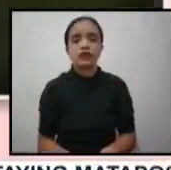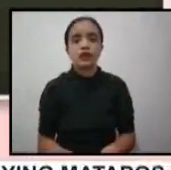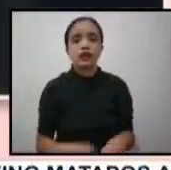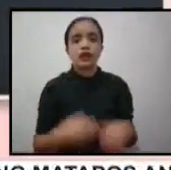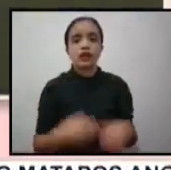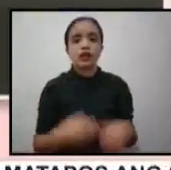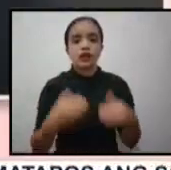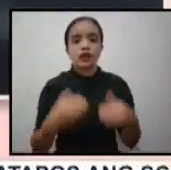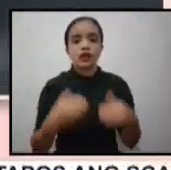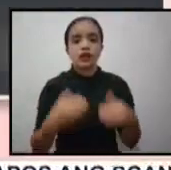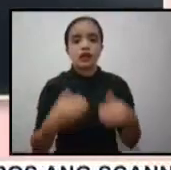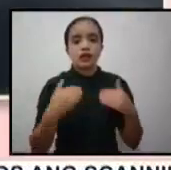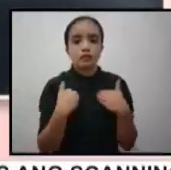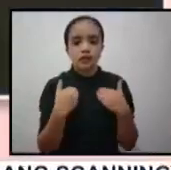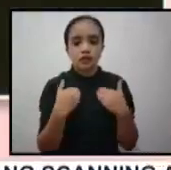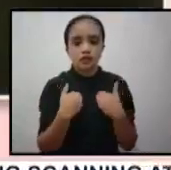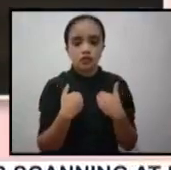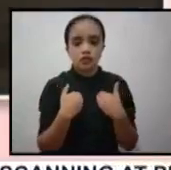casual